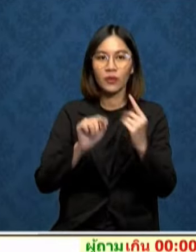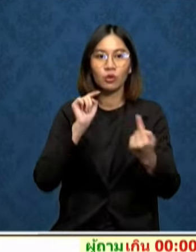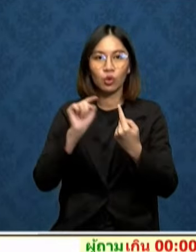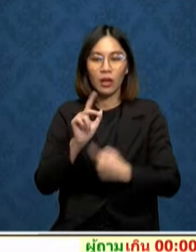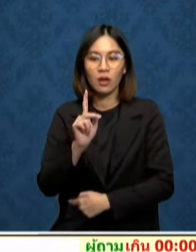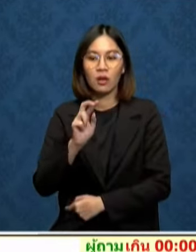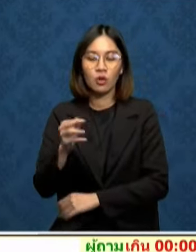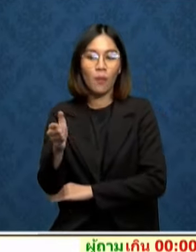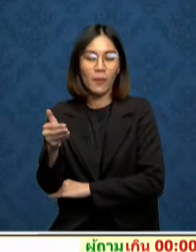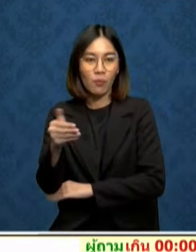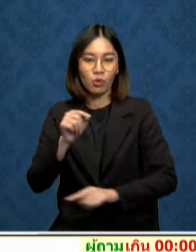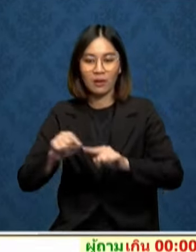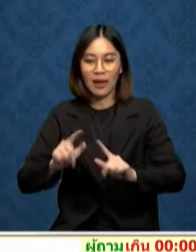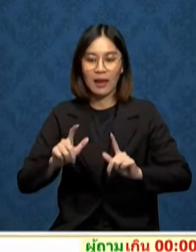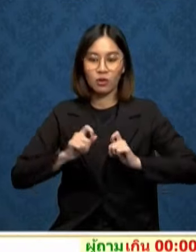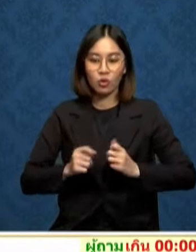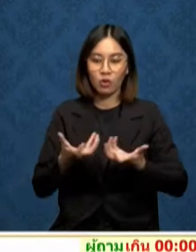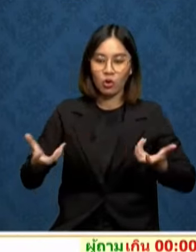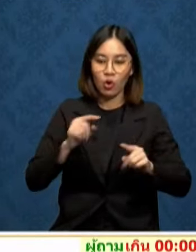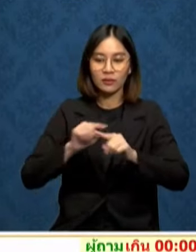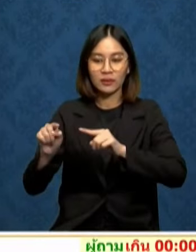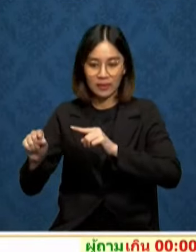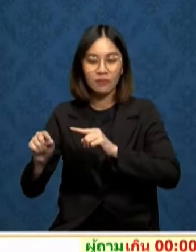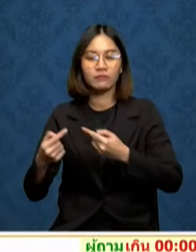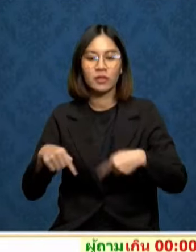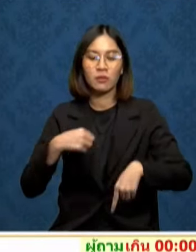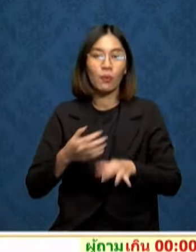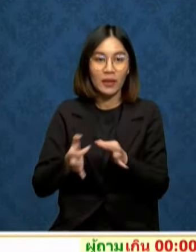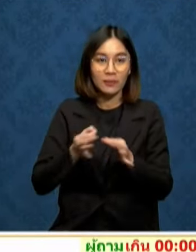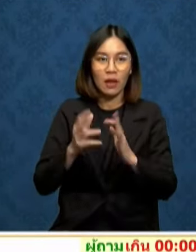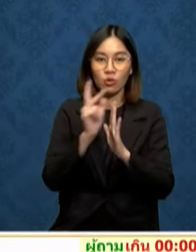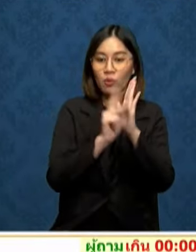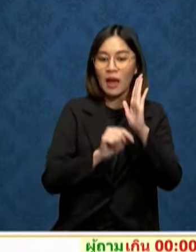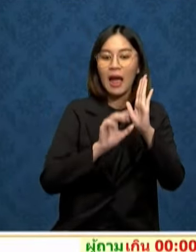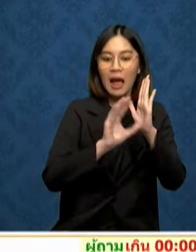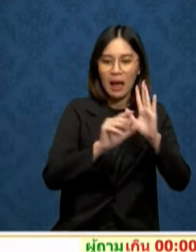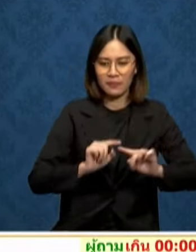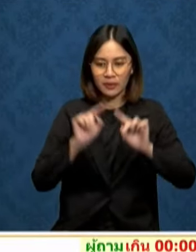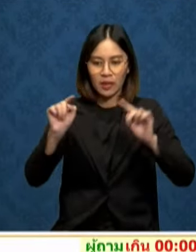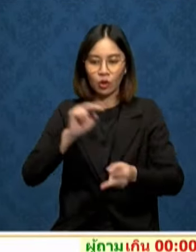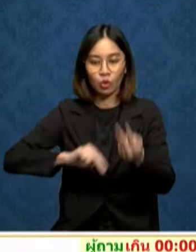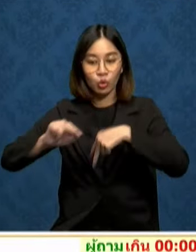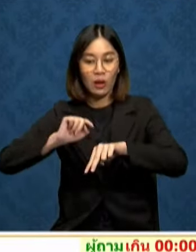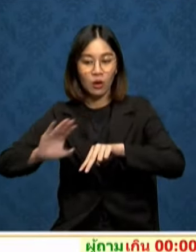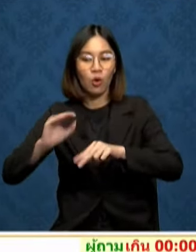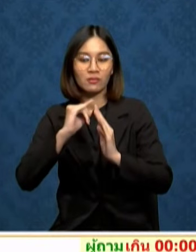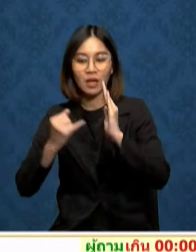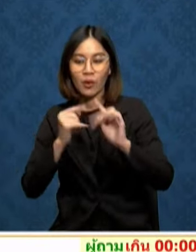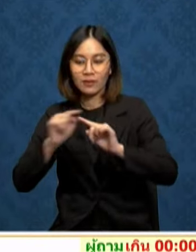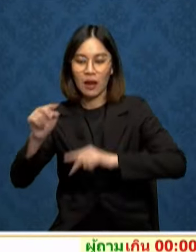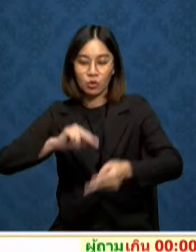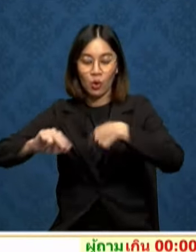นของกรมประมงเนี่ยเราก็อนุญาตให้ใช้เครื่องมือต่างๆที่อย่างที่ผมนำเรียนว่ากฎหมายห้ามเนี่ยแต่ว่าต้องอยู่ในการควบคุมของทางจังหวัดนะ